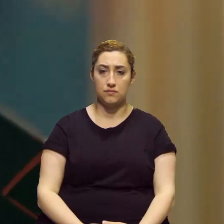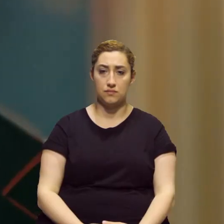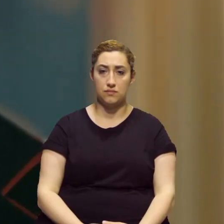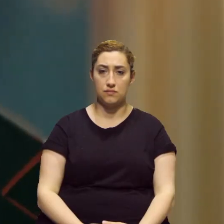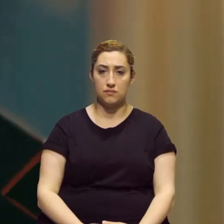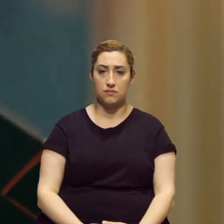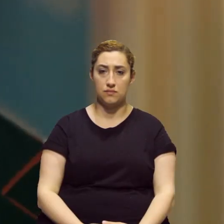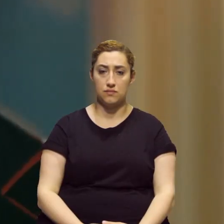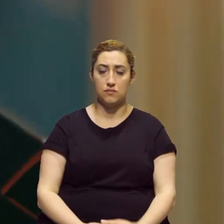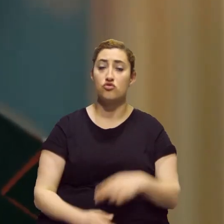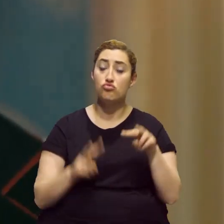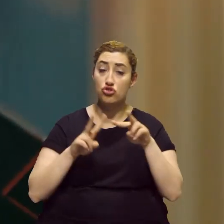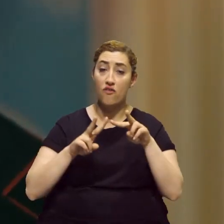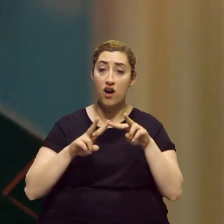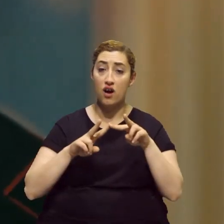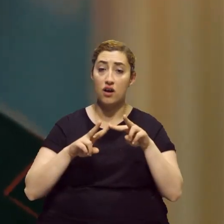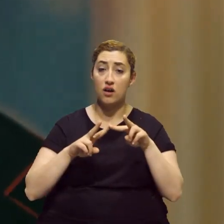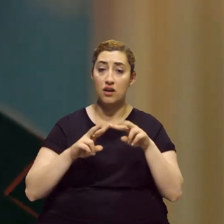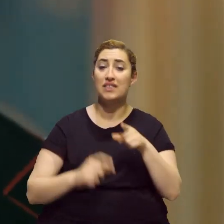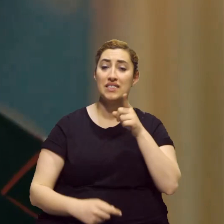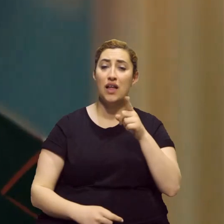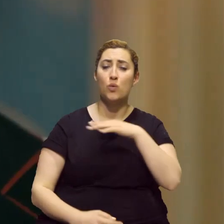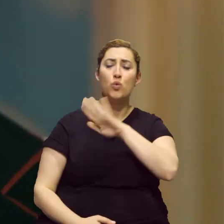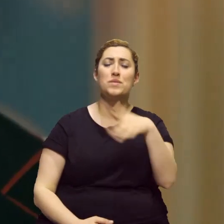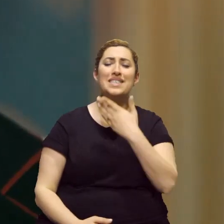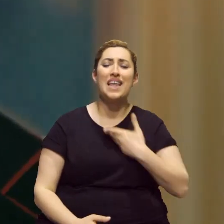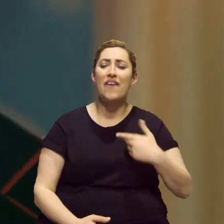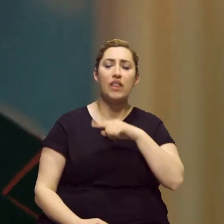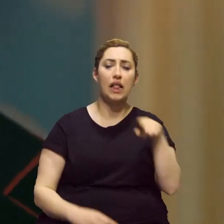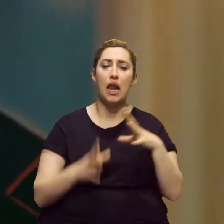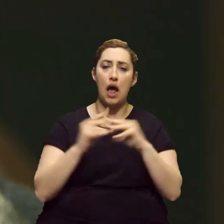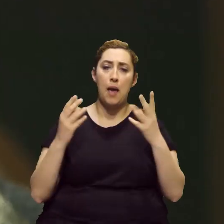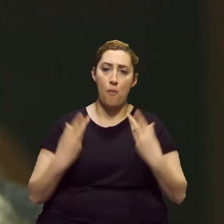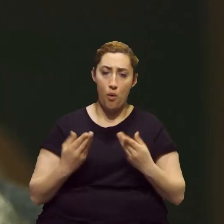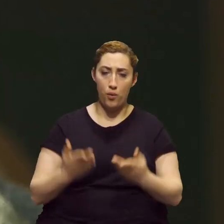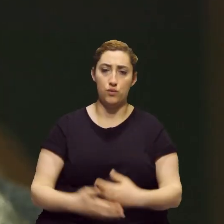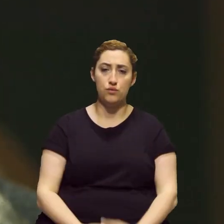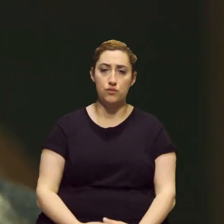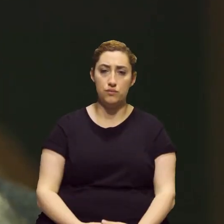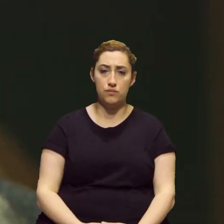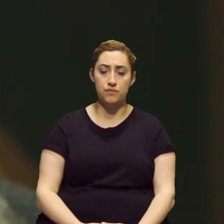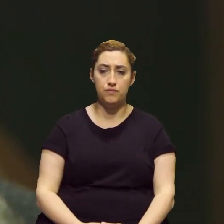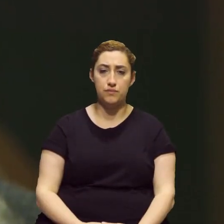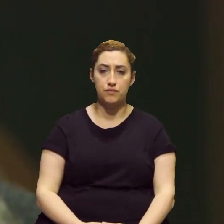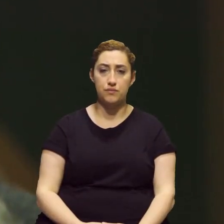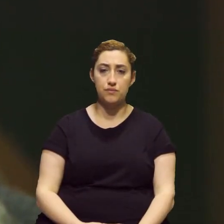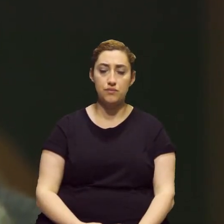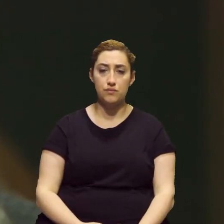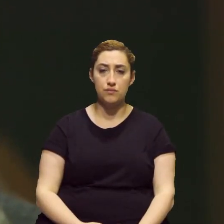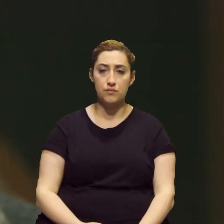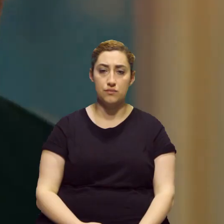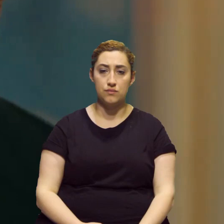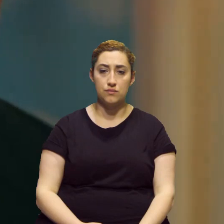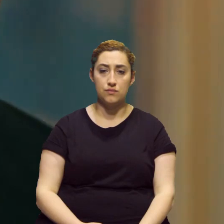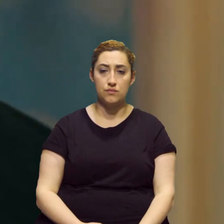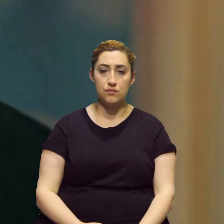Mustafa, sen tüm sevdiklerini kaybettin. Mustafa da Ali gibi